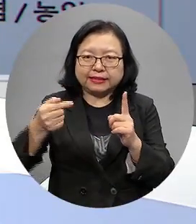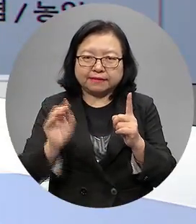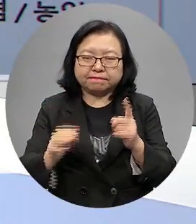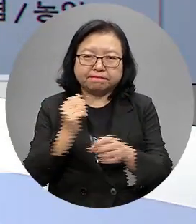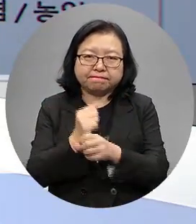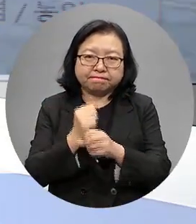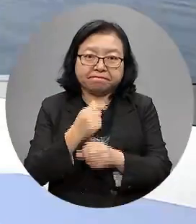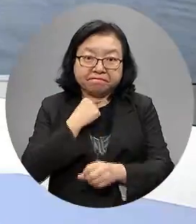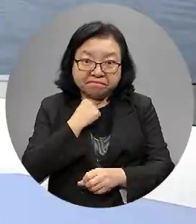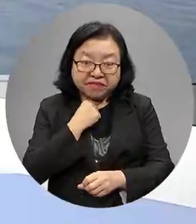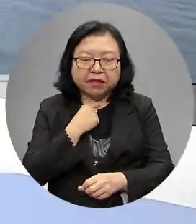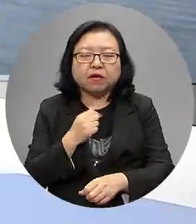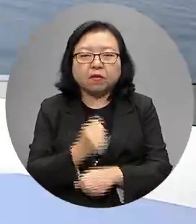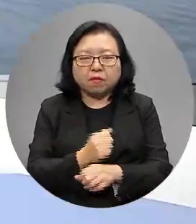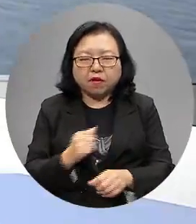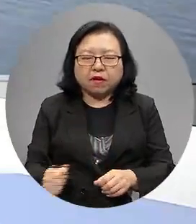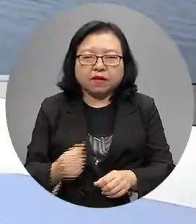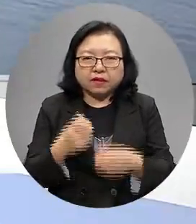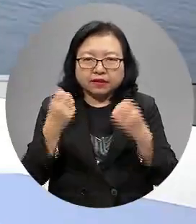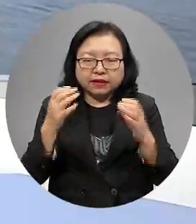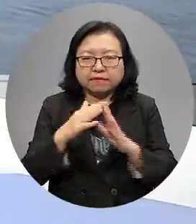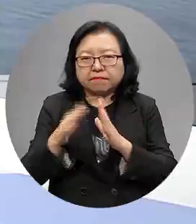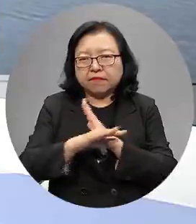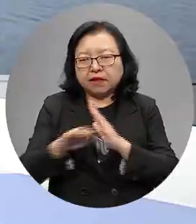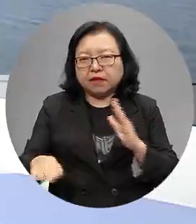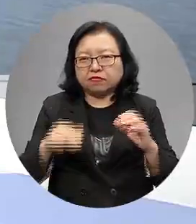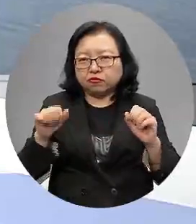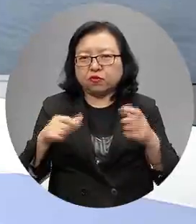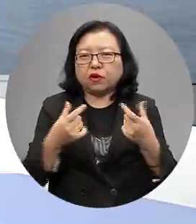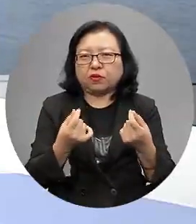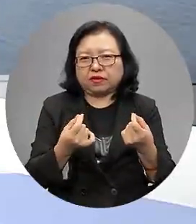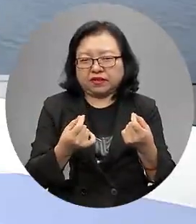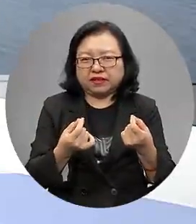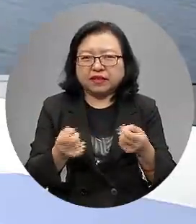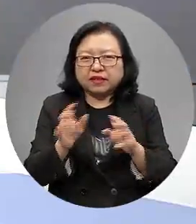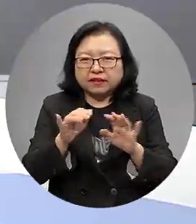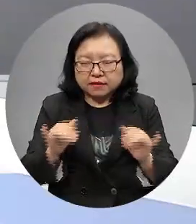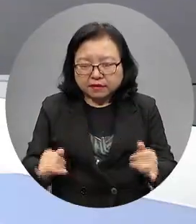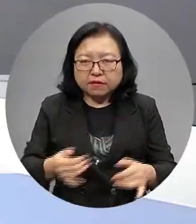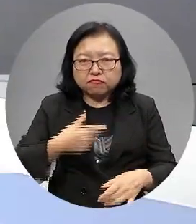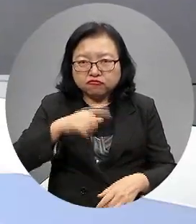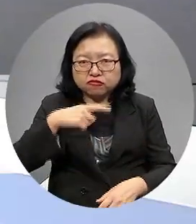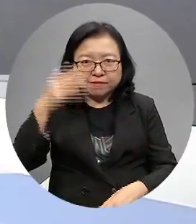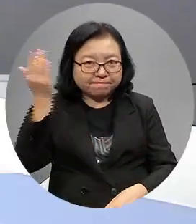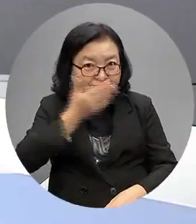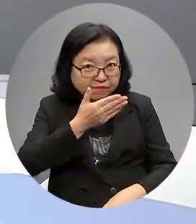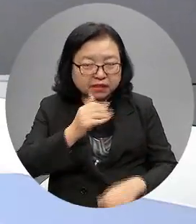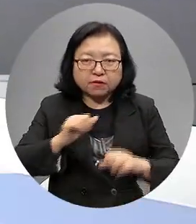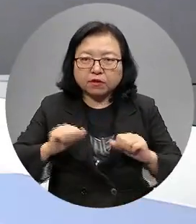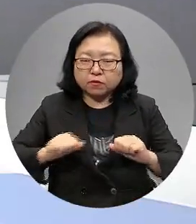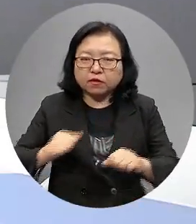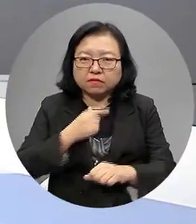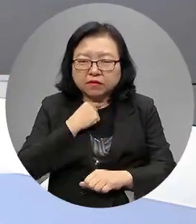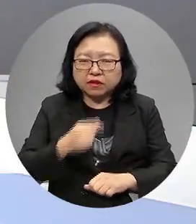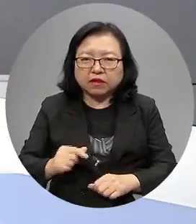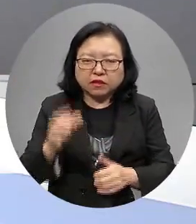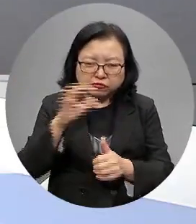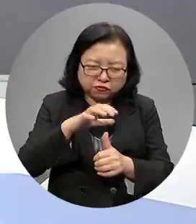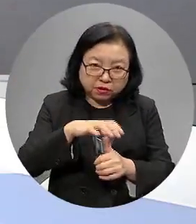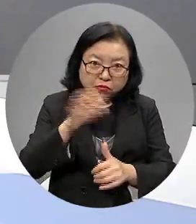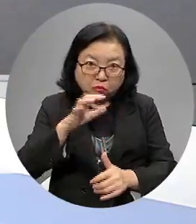제2의 새마을 운동으로 도민들이 참여하는 하천 정화 운동을 펼치겠다는 계획인데요. 각종 규제를